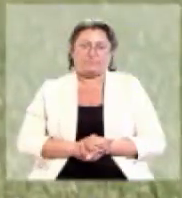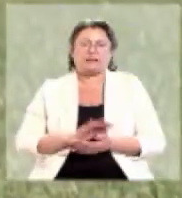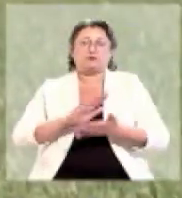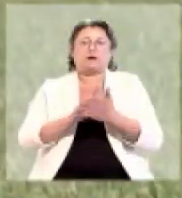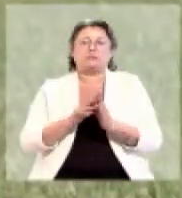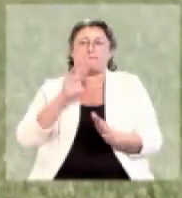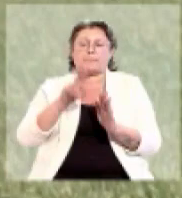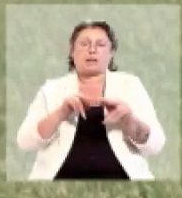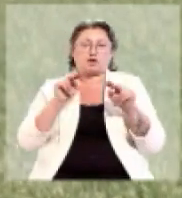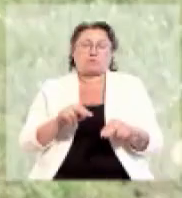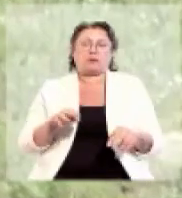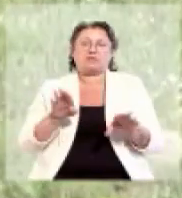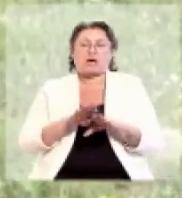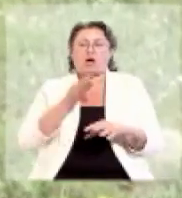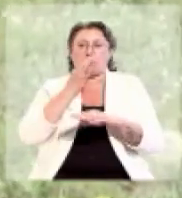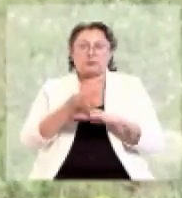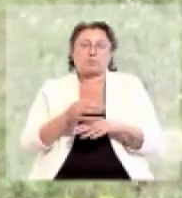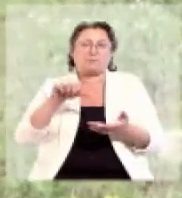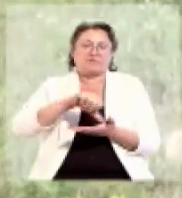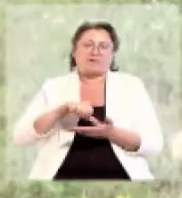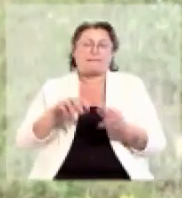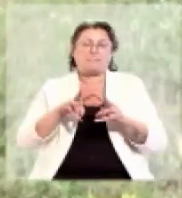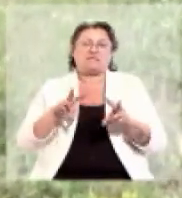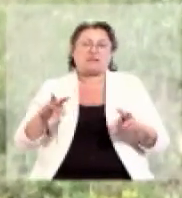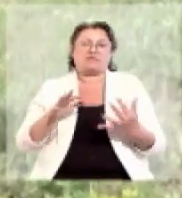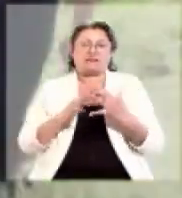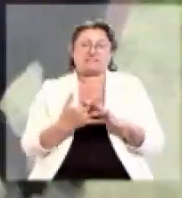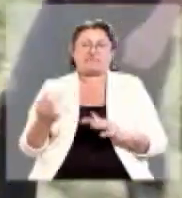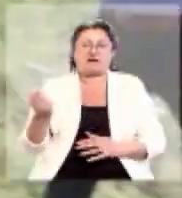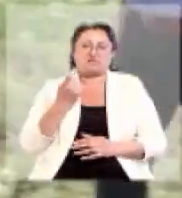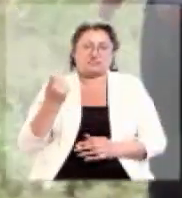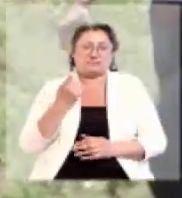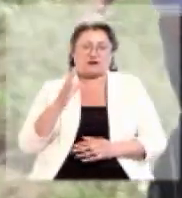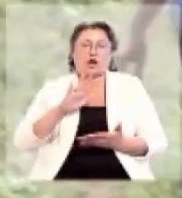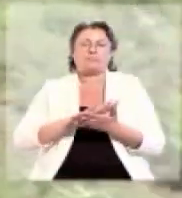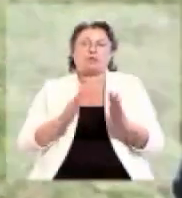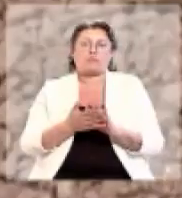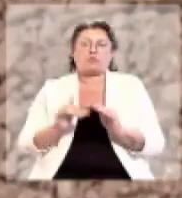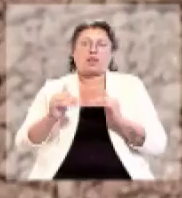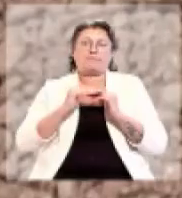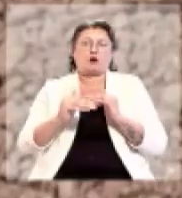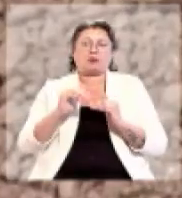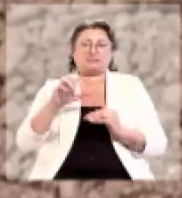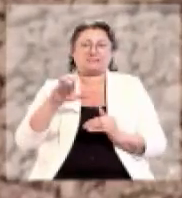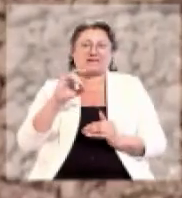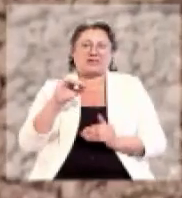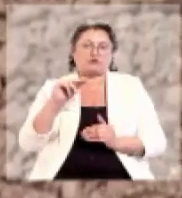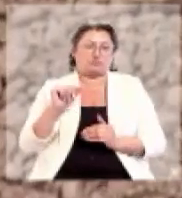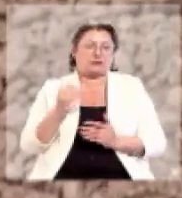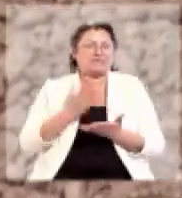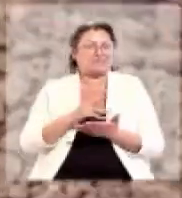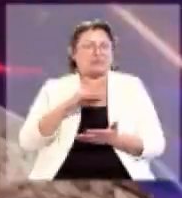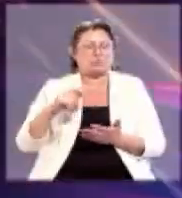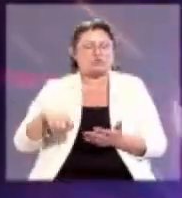Ситуация под контролем. Так комментируют представители Министерства сельского хозяйства обстановку на полях саранчой. Есть ли